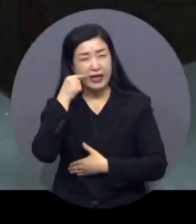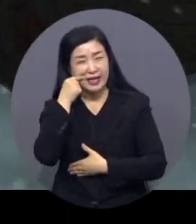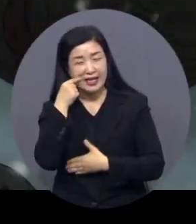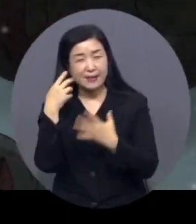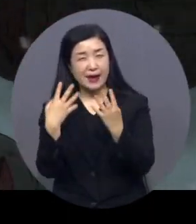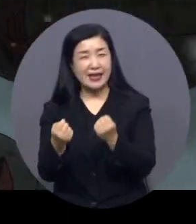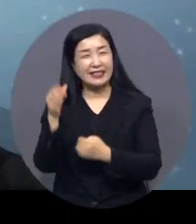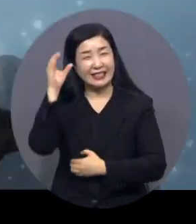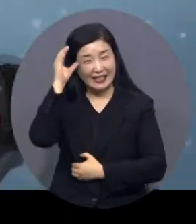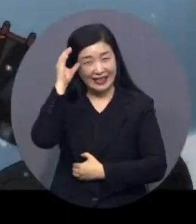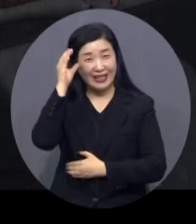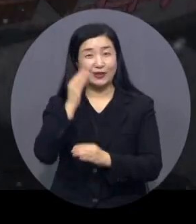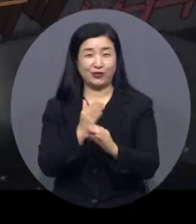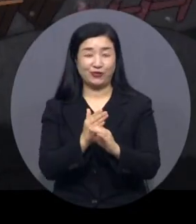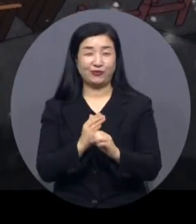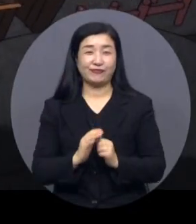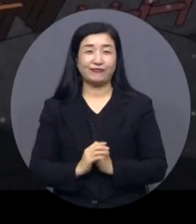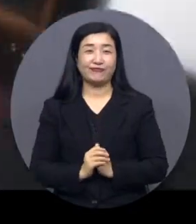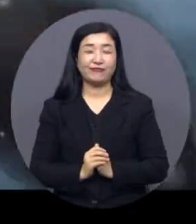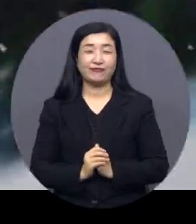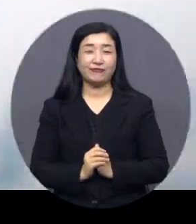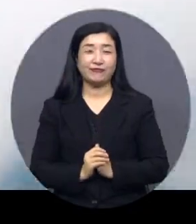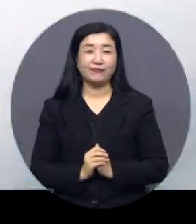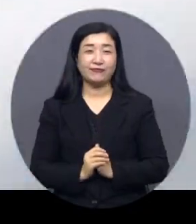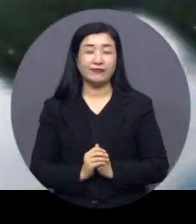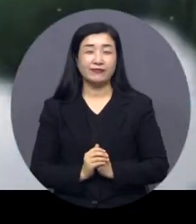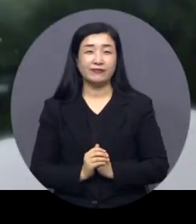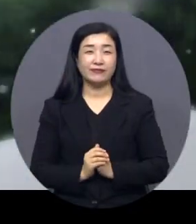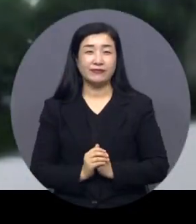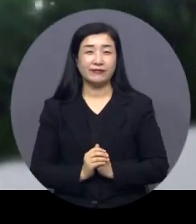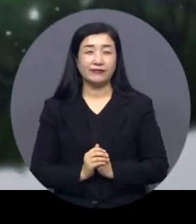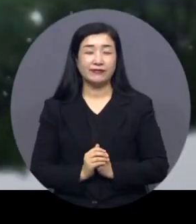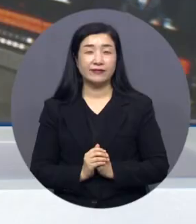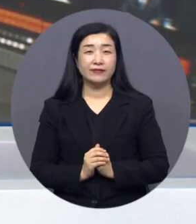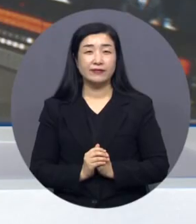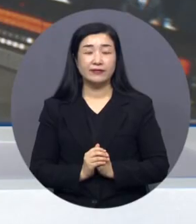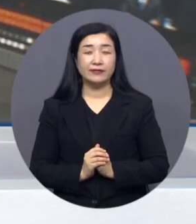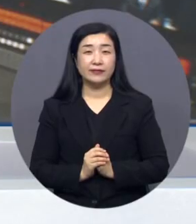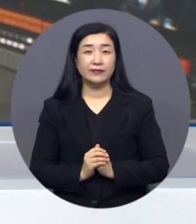있을지 기대됩니다. MBC 뉴스 박주현입니다.